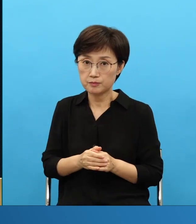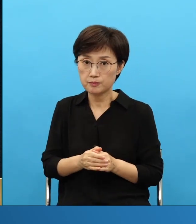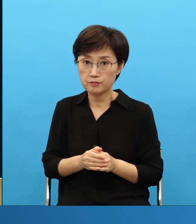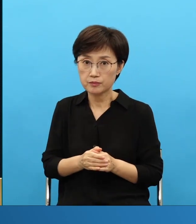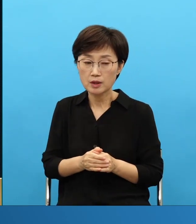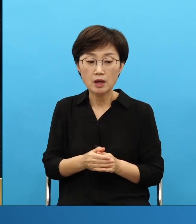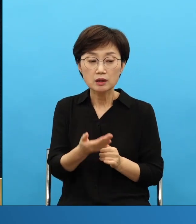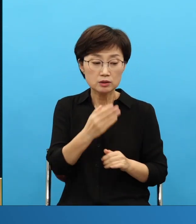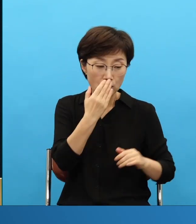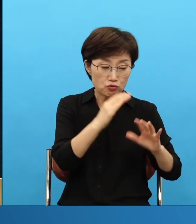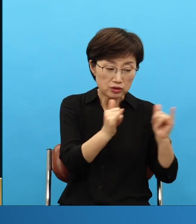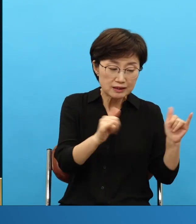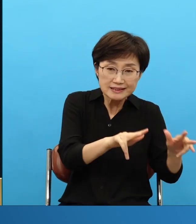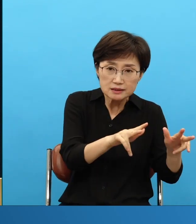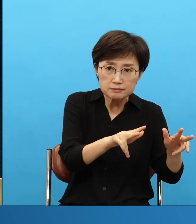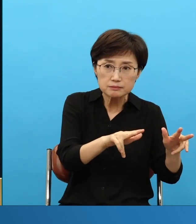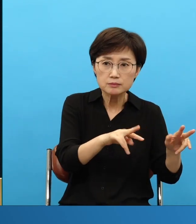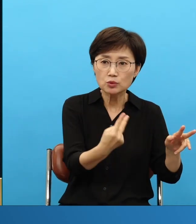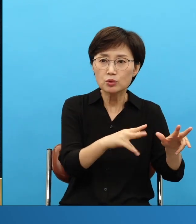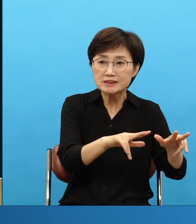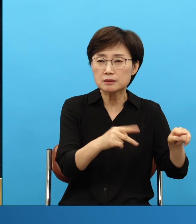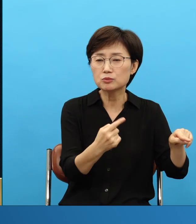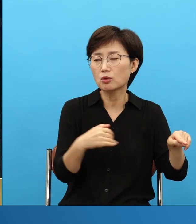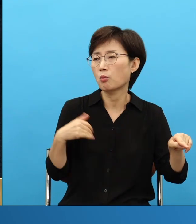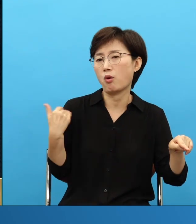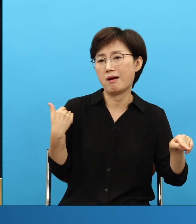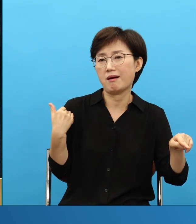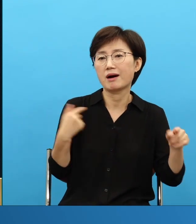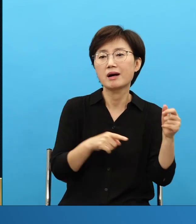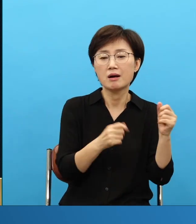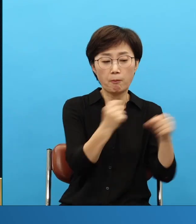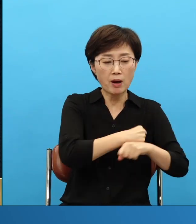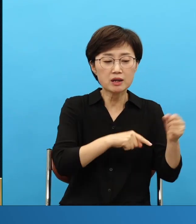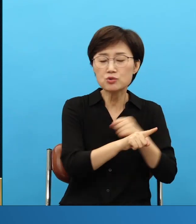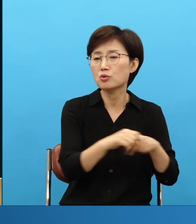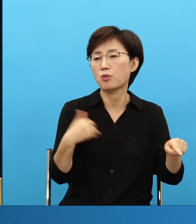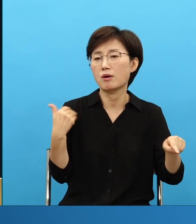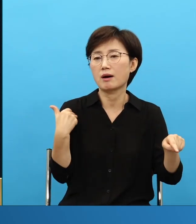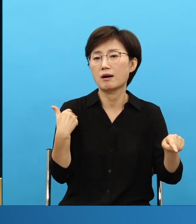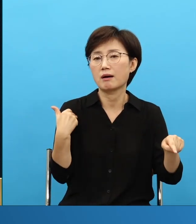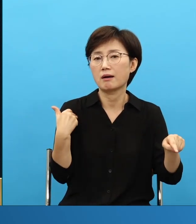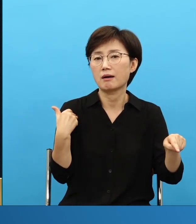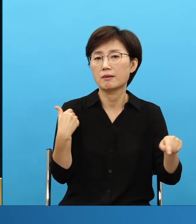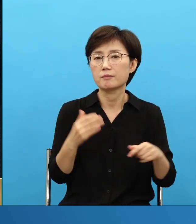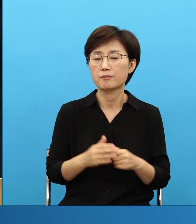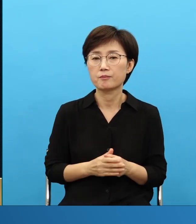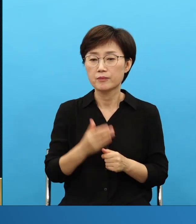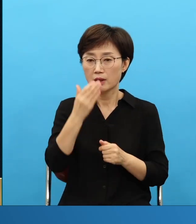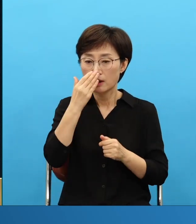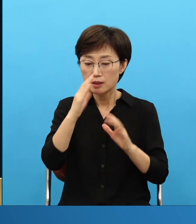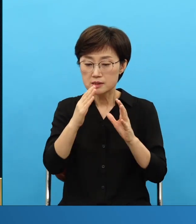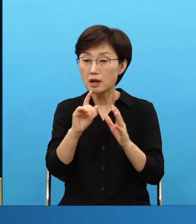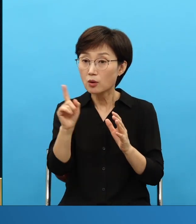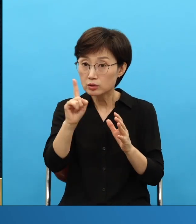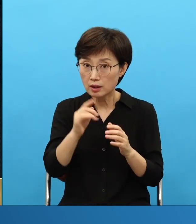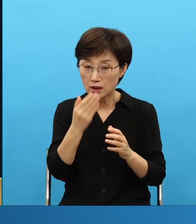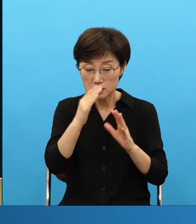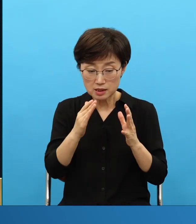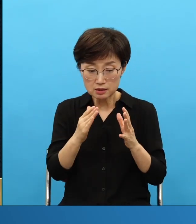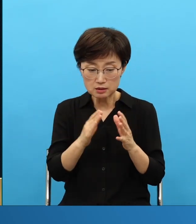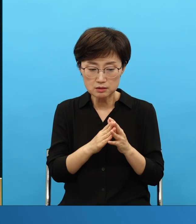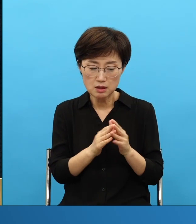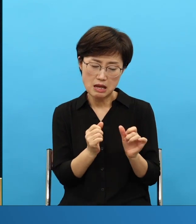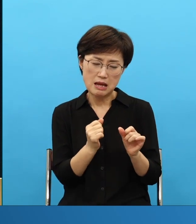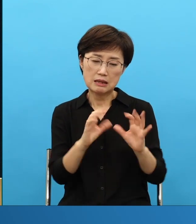We need to evangelize the Jewish people, but even to this very day, they don't realize the reason for 그럼 this. 얼마나 고생했던지 유대인들